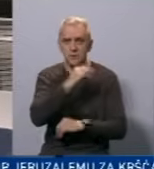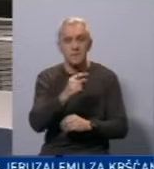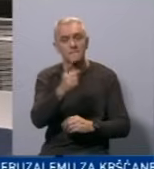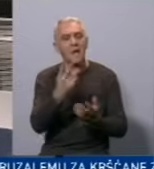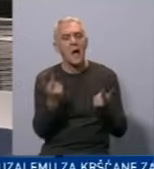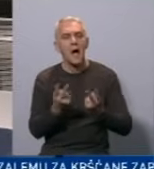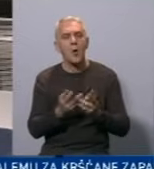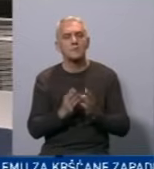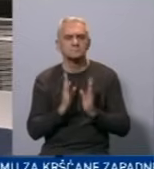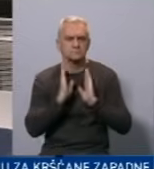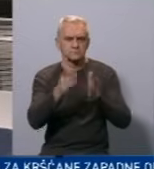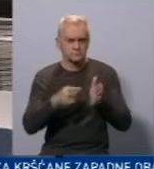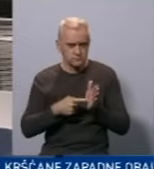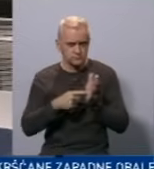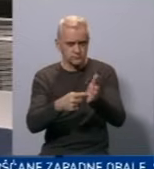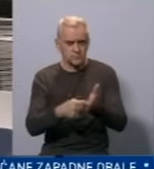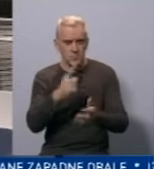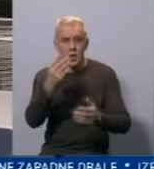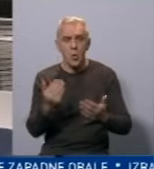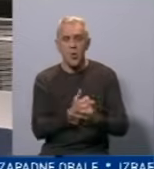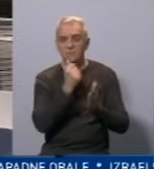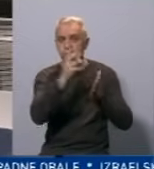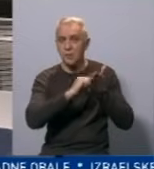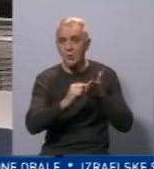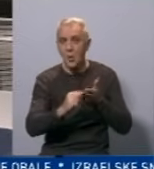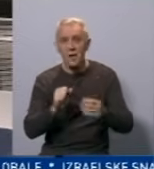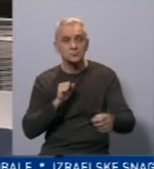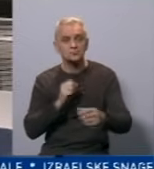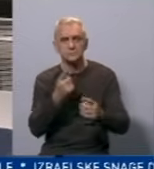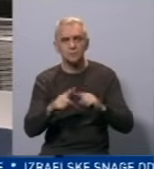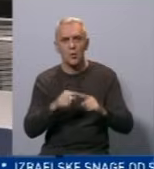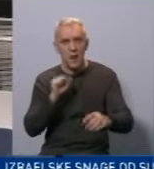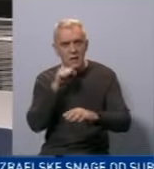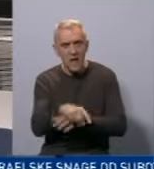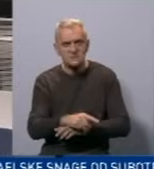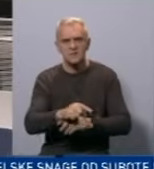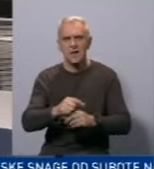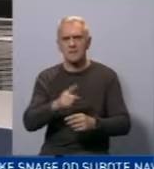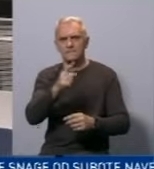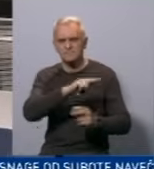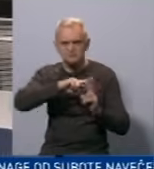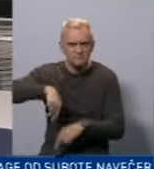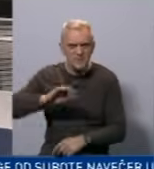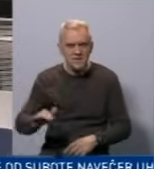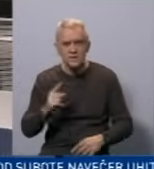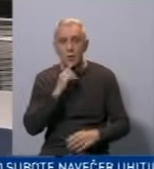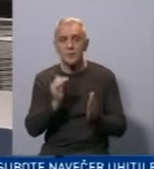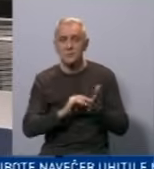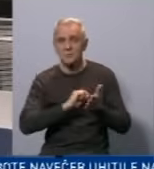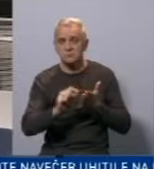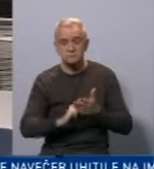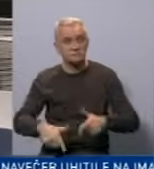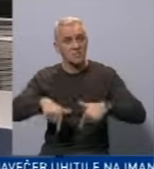Poslužit će kao putokaz u izradi novog protokola u slučaju nasilja, zlostavljanja i zanemarivanja djece koji treba da definiše